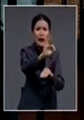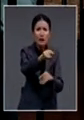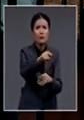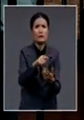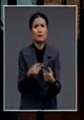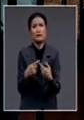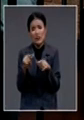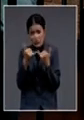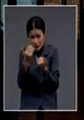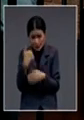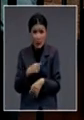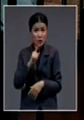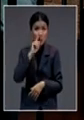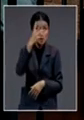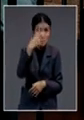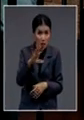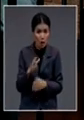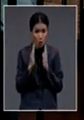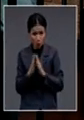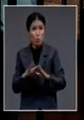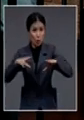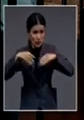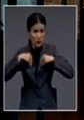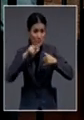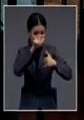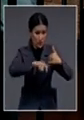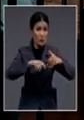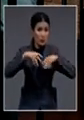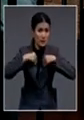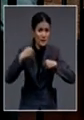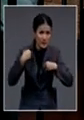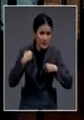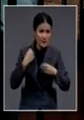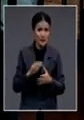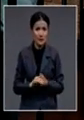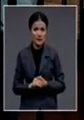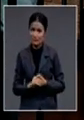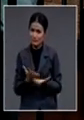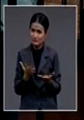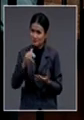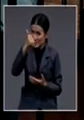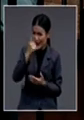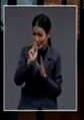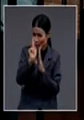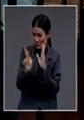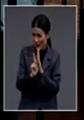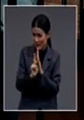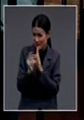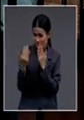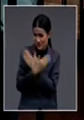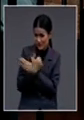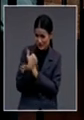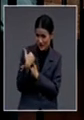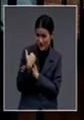อมรับเพราะว่านี่สมัยที่4แล้ว สุดยอดนะ นะฮะจะมีการเปลี่ยนกฎหมายเหมือนจีนไหม ฮะเอายาวเลยเหรอจนกว่าจะพอใจ